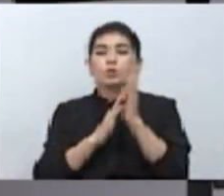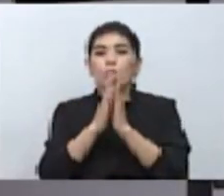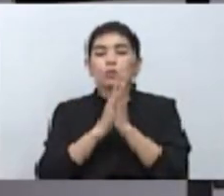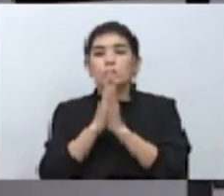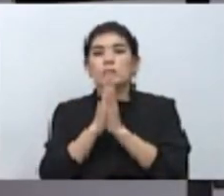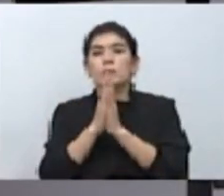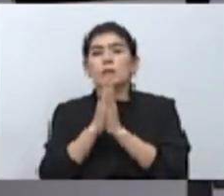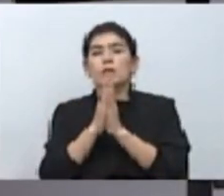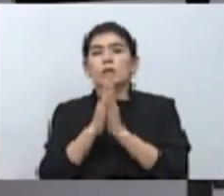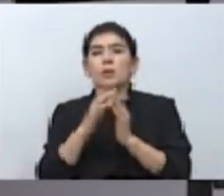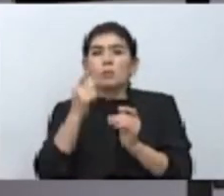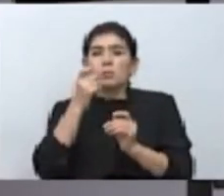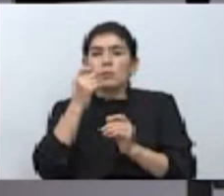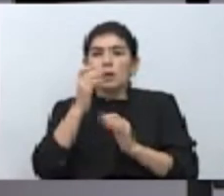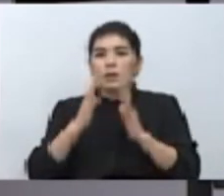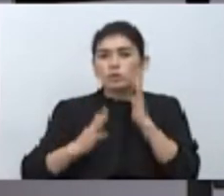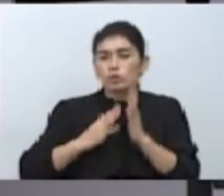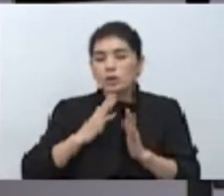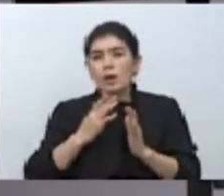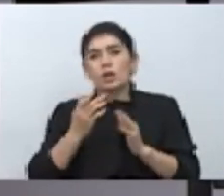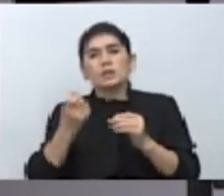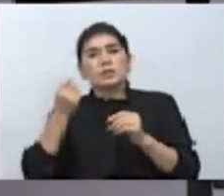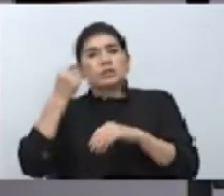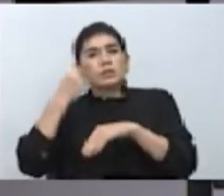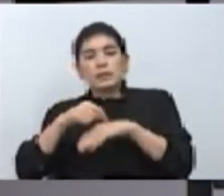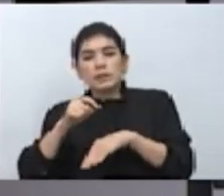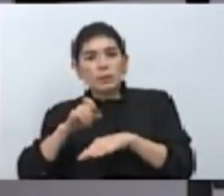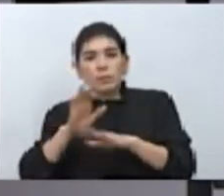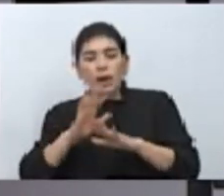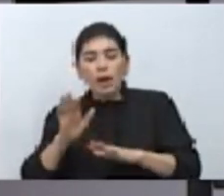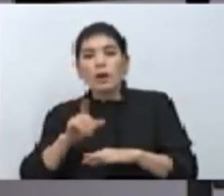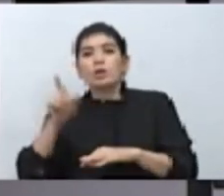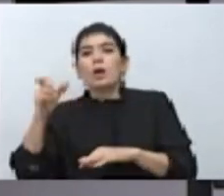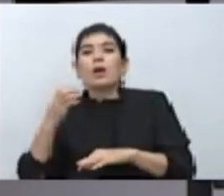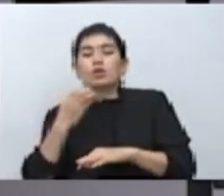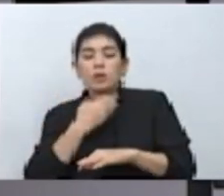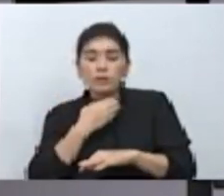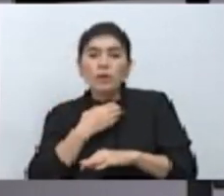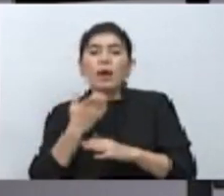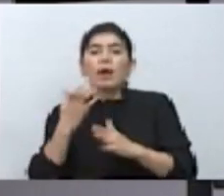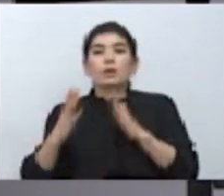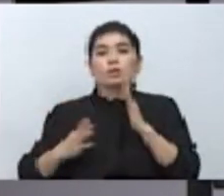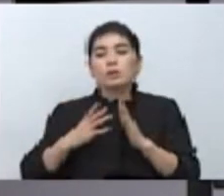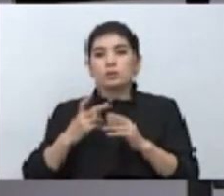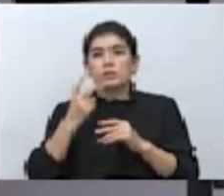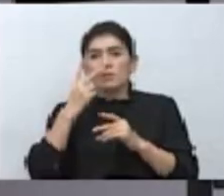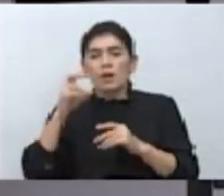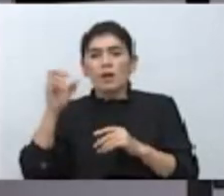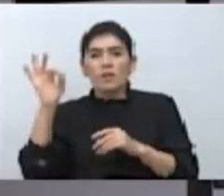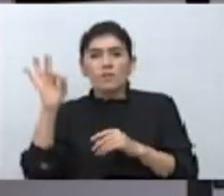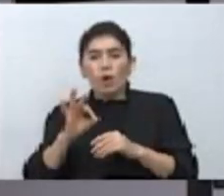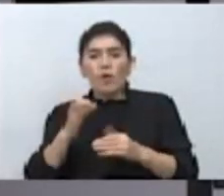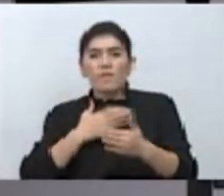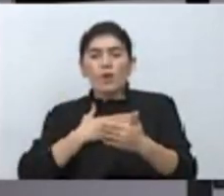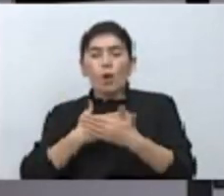o'simliklar kam harakat, uni harakati unchalik sezilmaydi. Hayvonot dunyosi esa aktiv, ya'ni